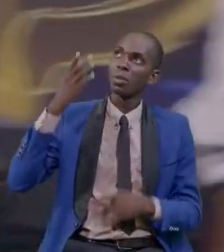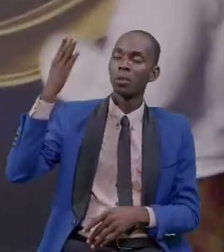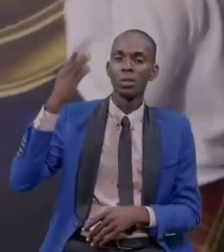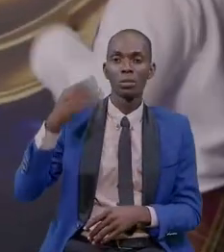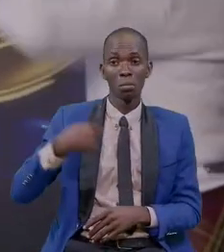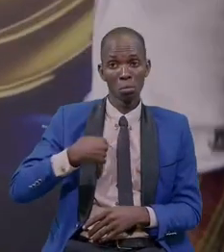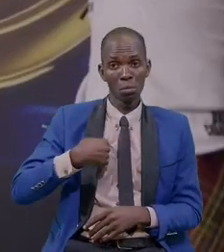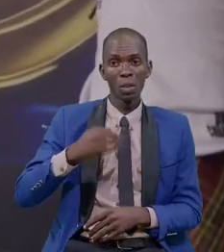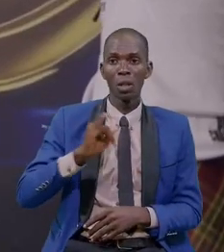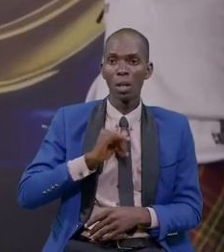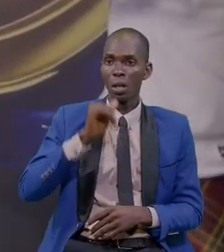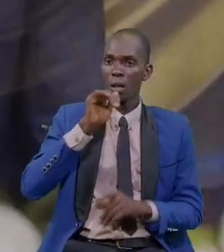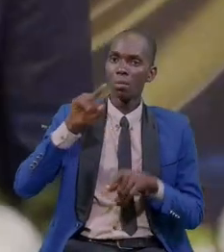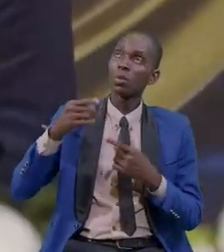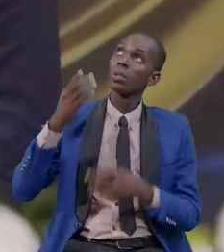moi je serai là-bas.